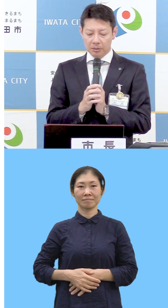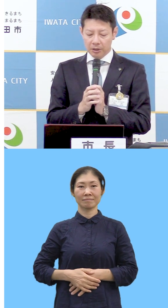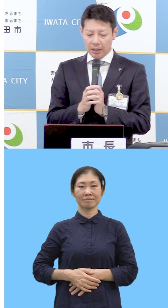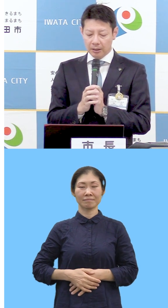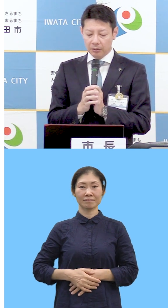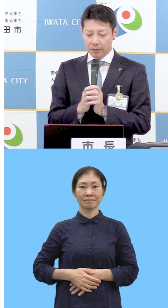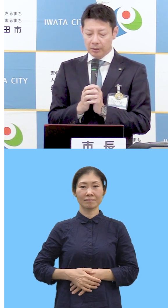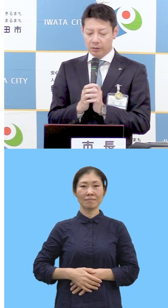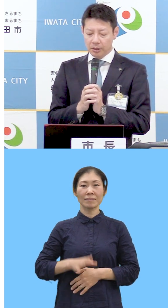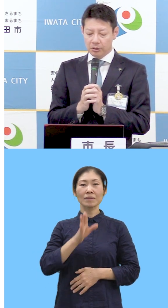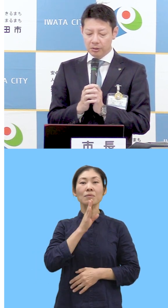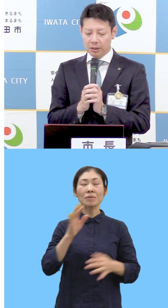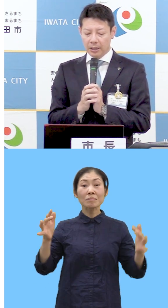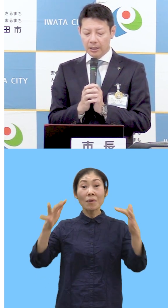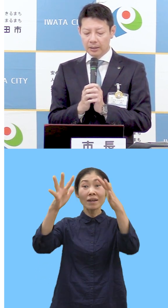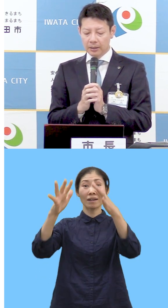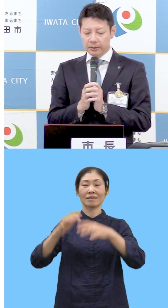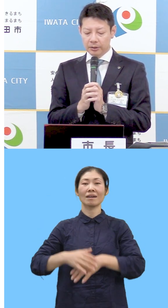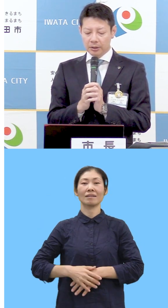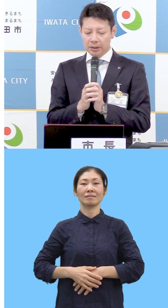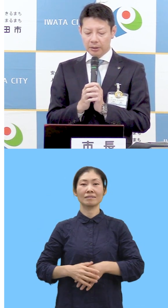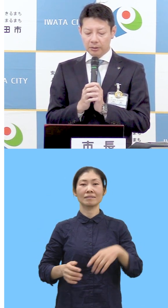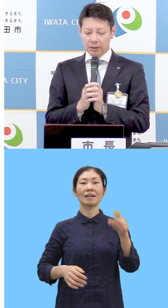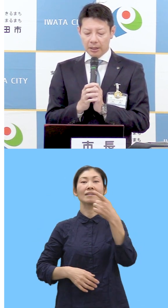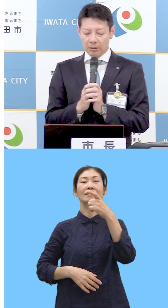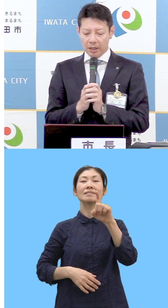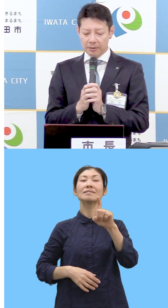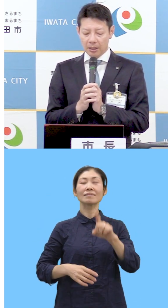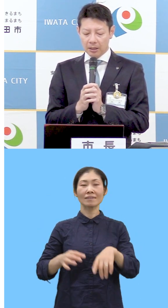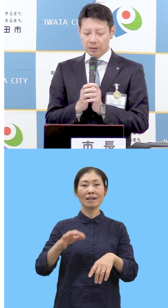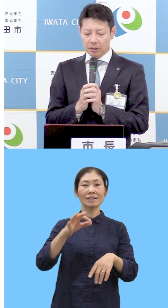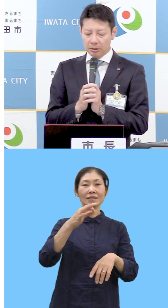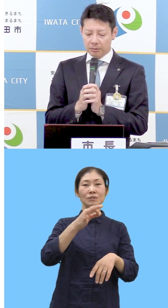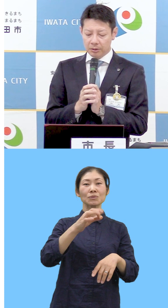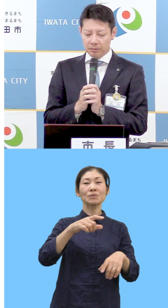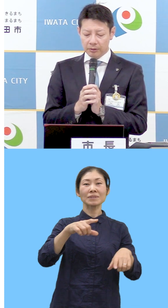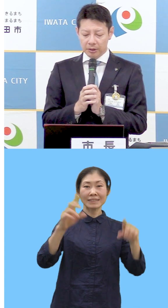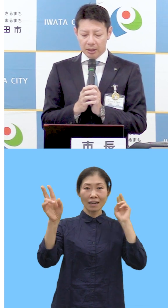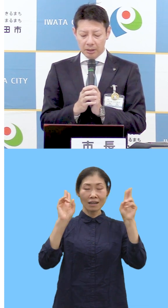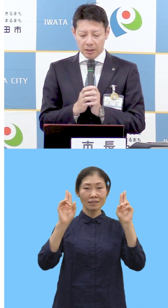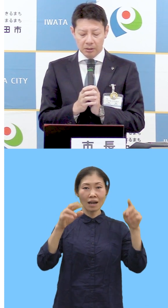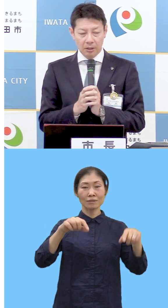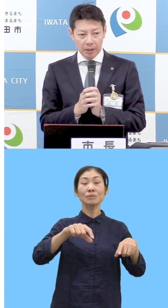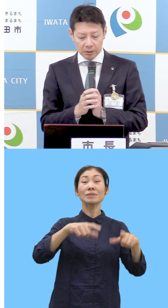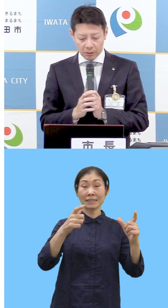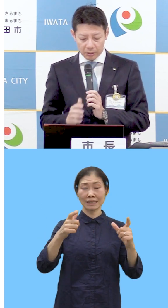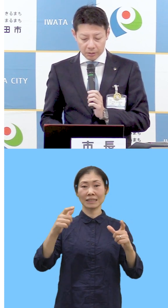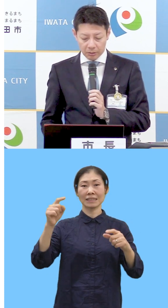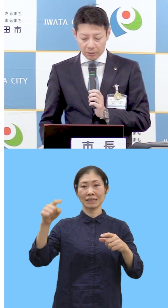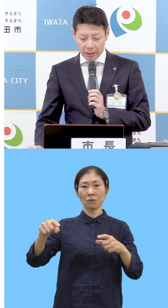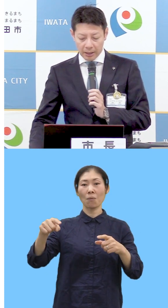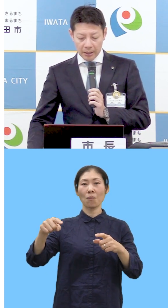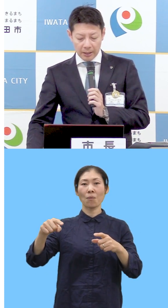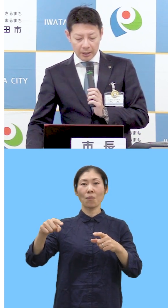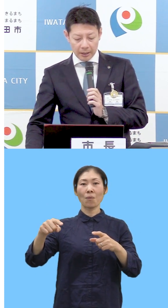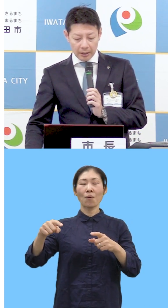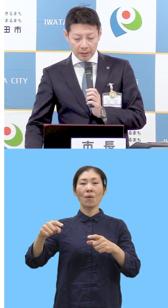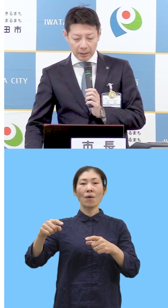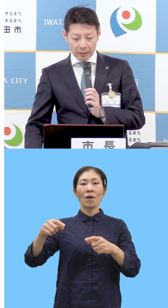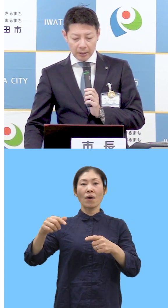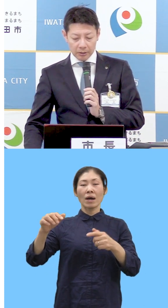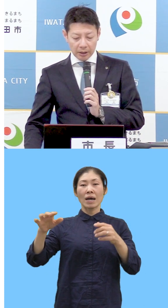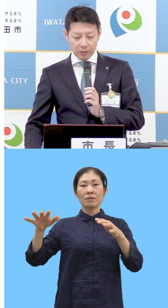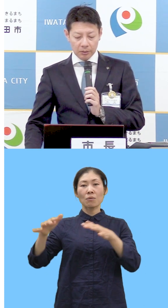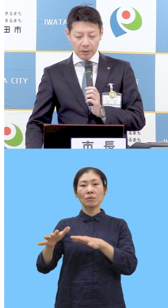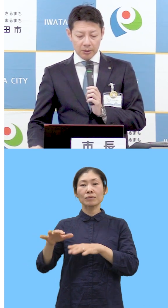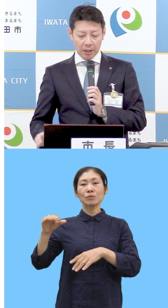ましたけど非常に盛り上がったところです。そして10位が鈴木さんとスカイドライブさんが空飛ぶ車を市内で製造開始ということで、